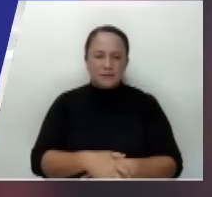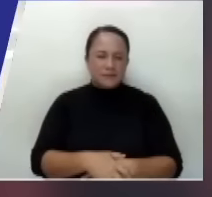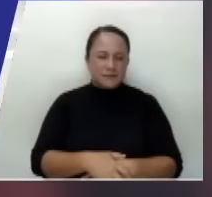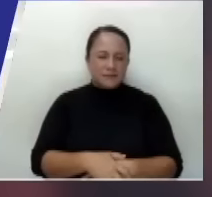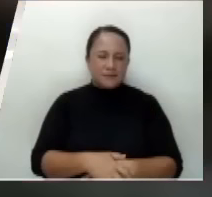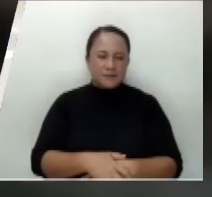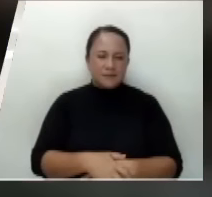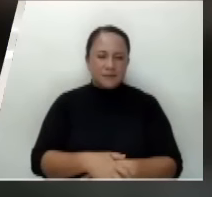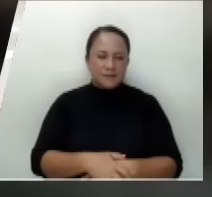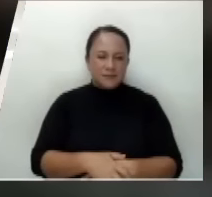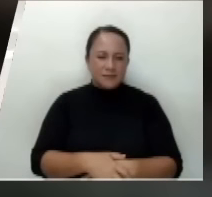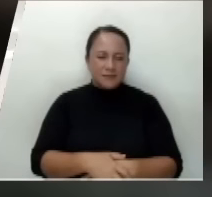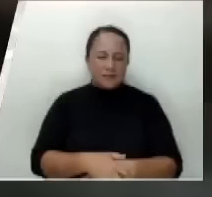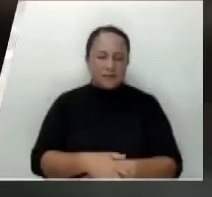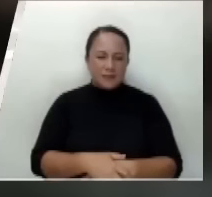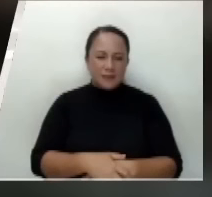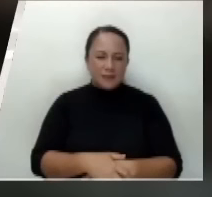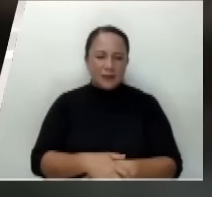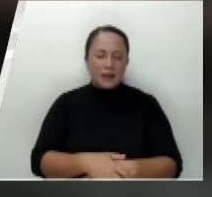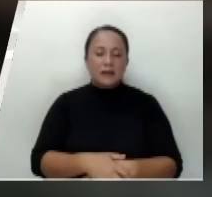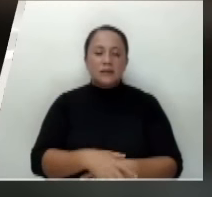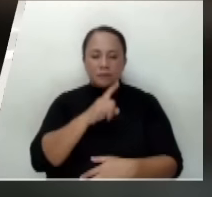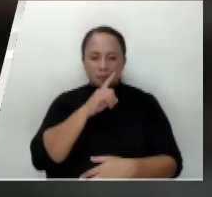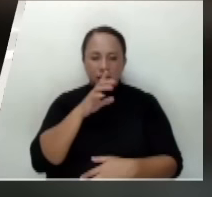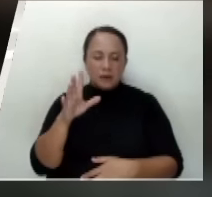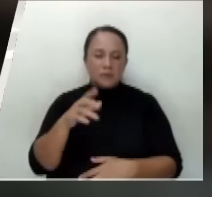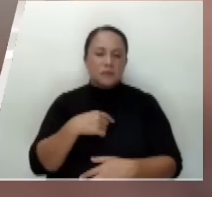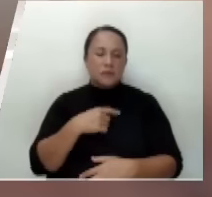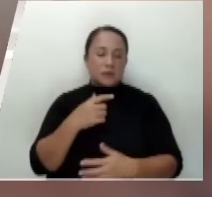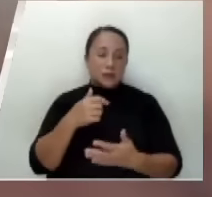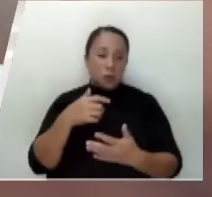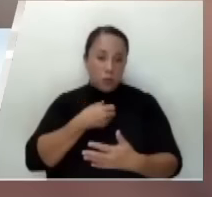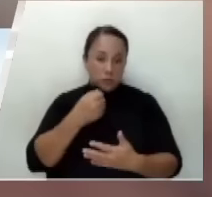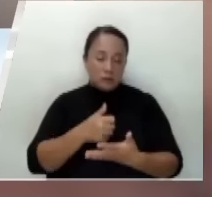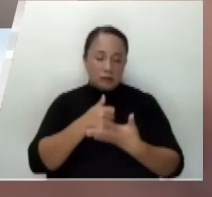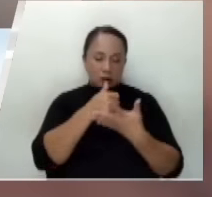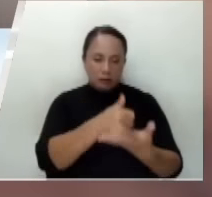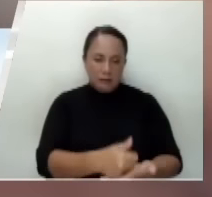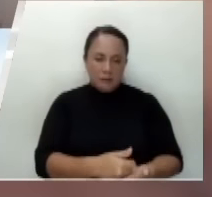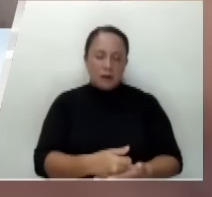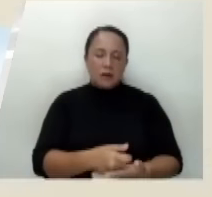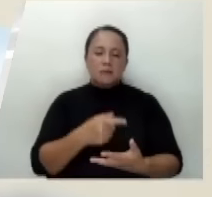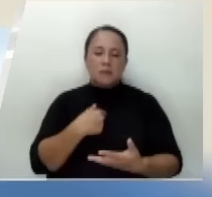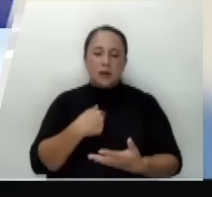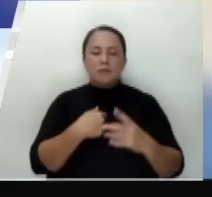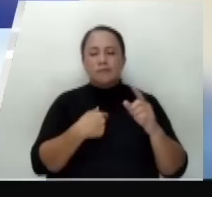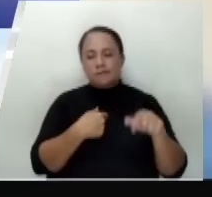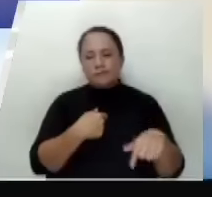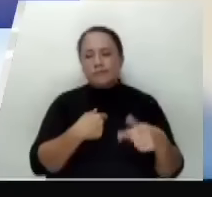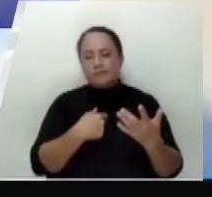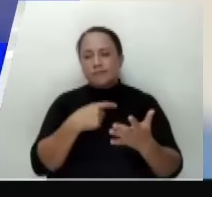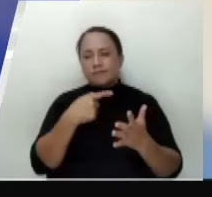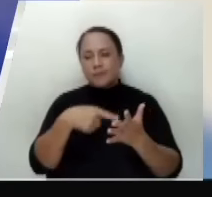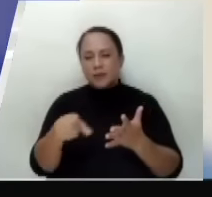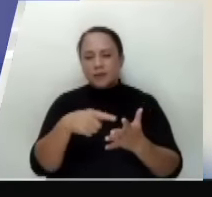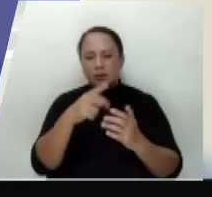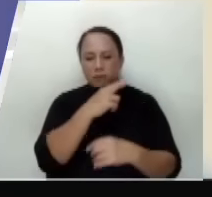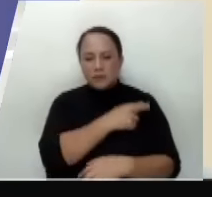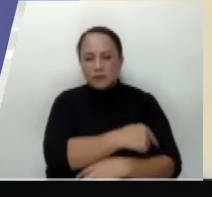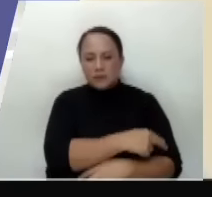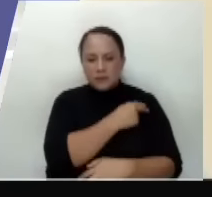namumuro. Nangako naman ng tulong ang may-ari ng mga aso at sasagutin ng gastos sa ospital. Tinuot na iaada,